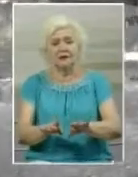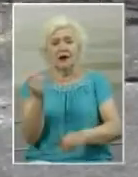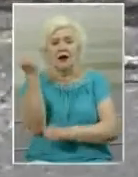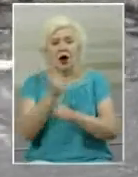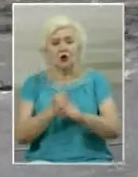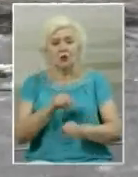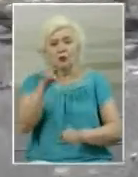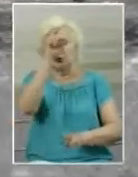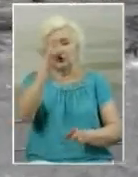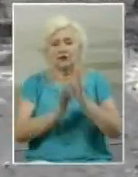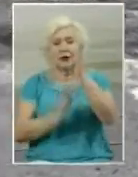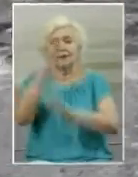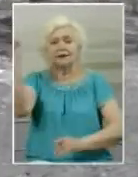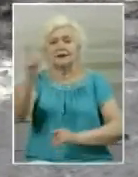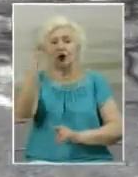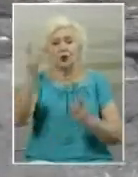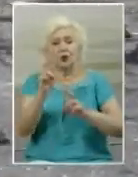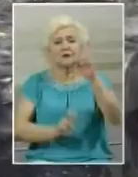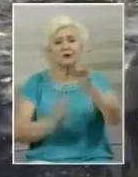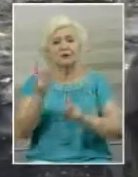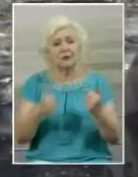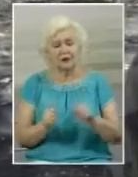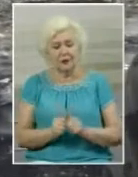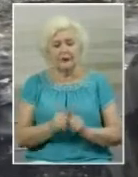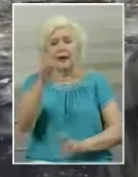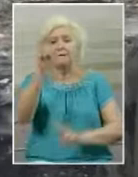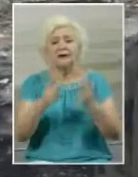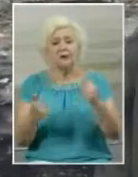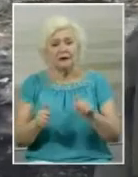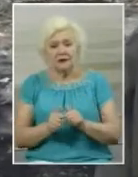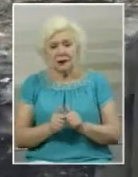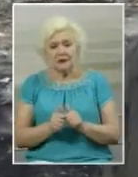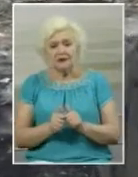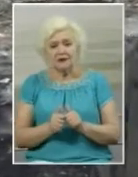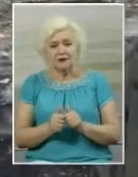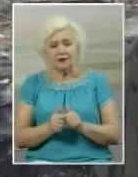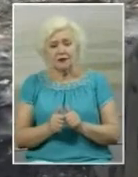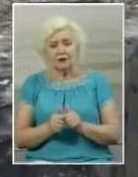роботу державних лісогосподарських підприємств. Підприємство